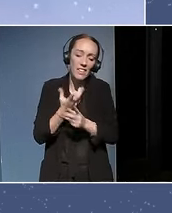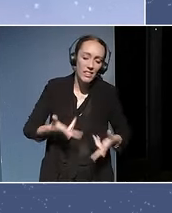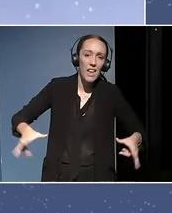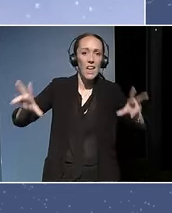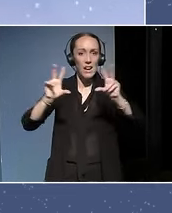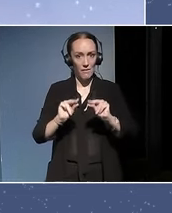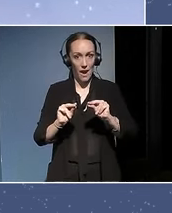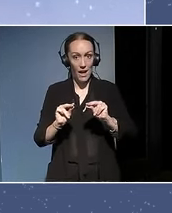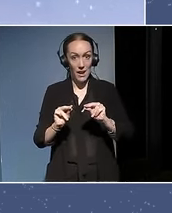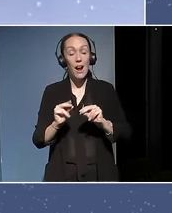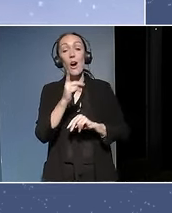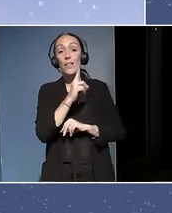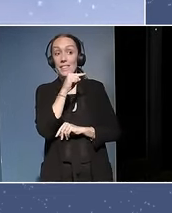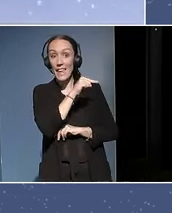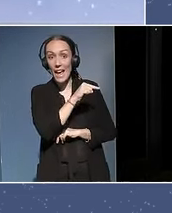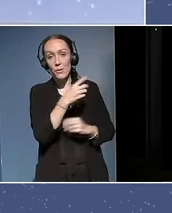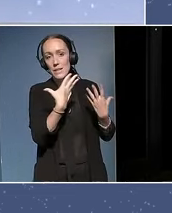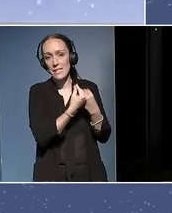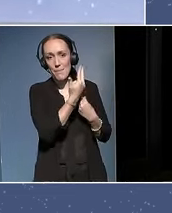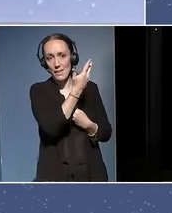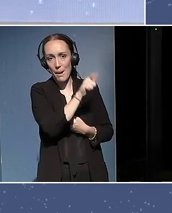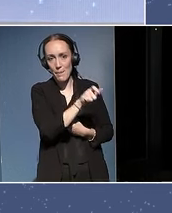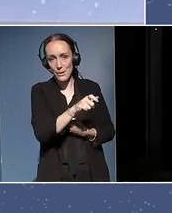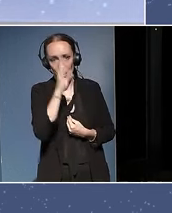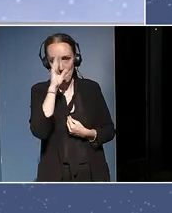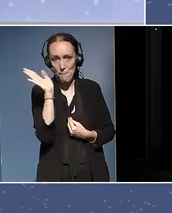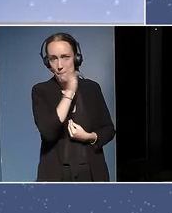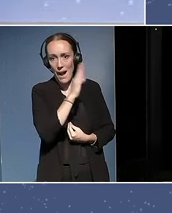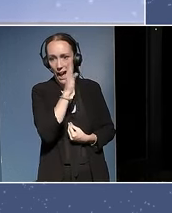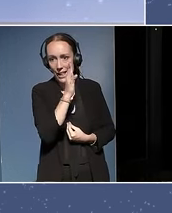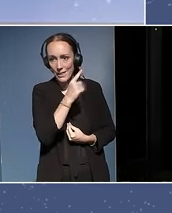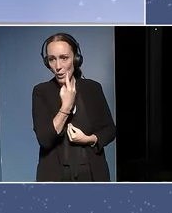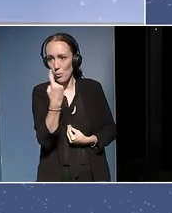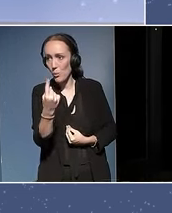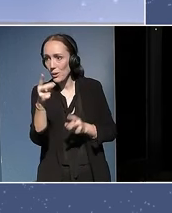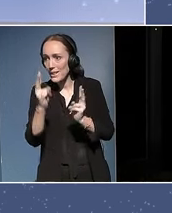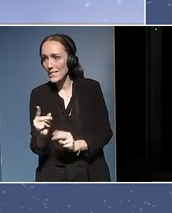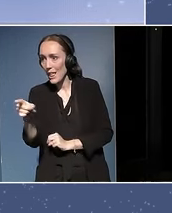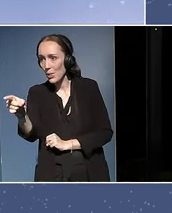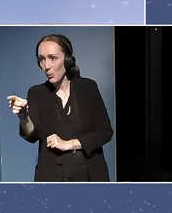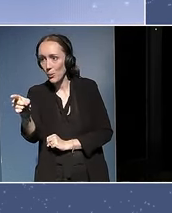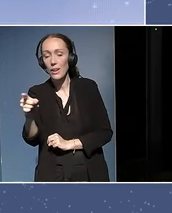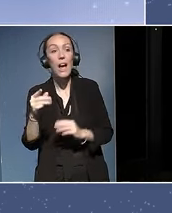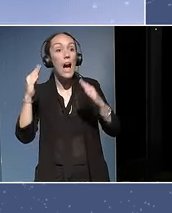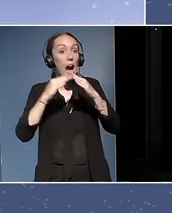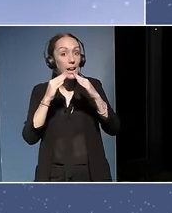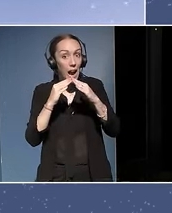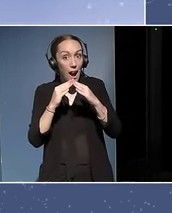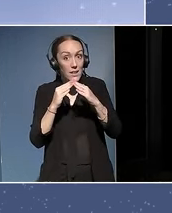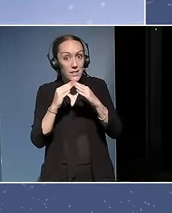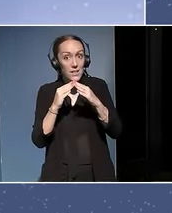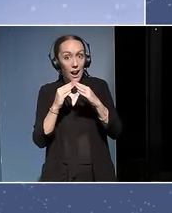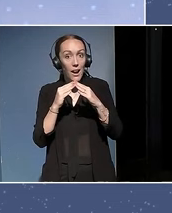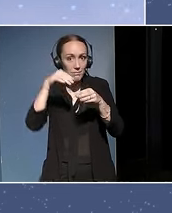Diego e altri tre pazzi di cui un sono messi in casa loro